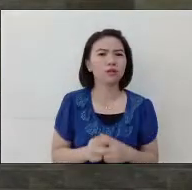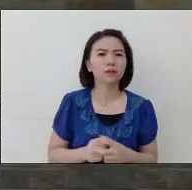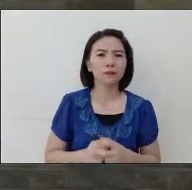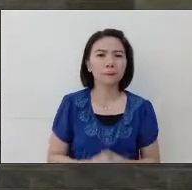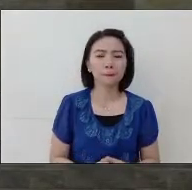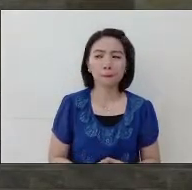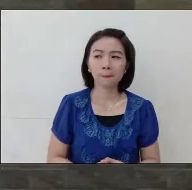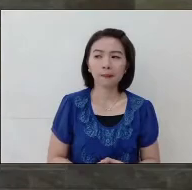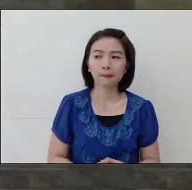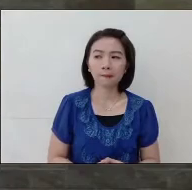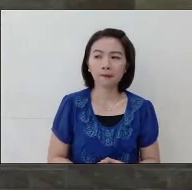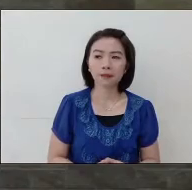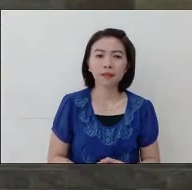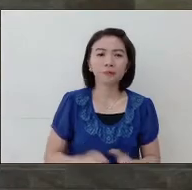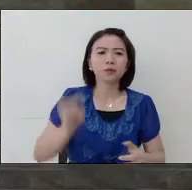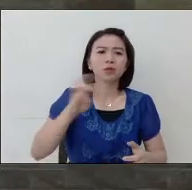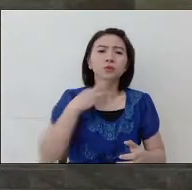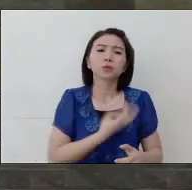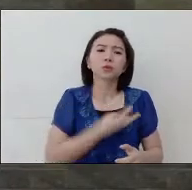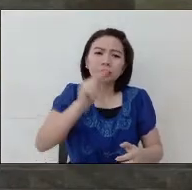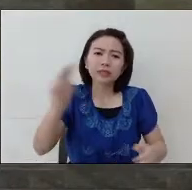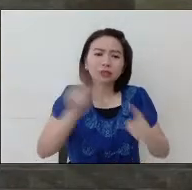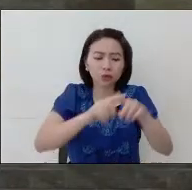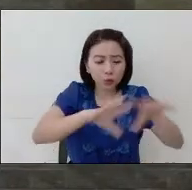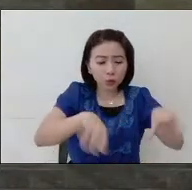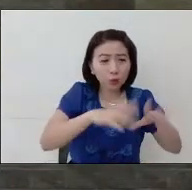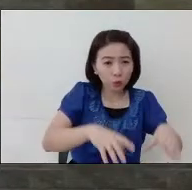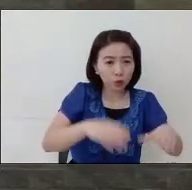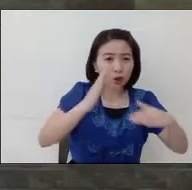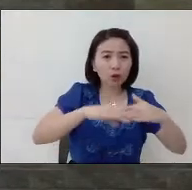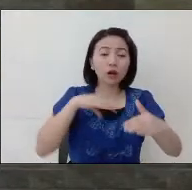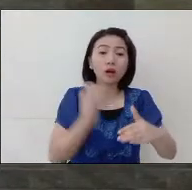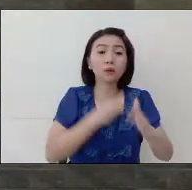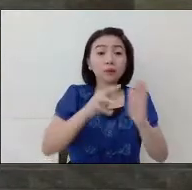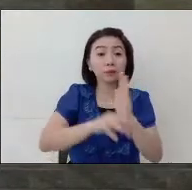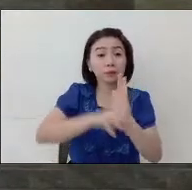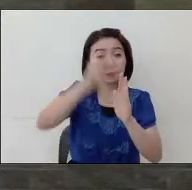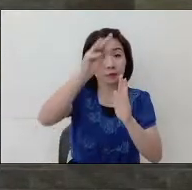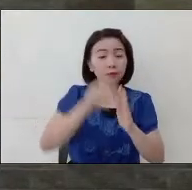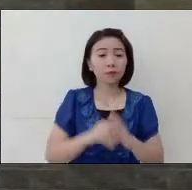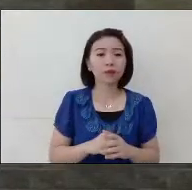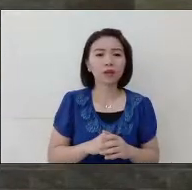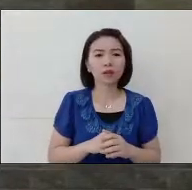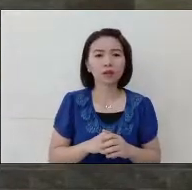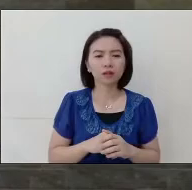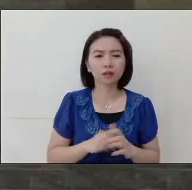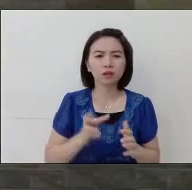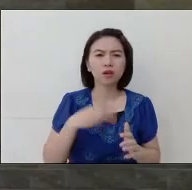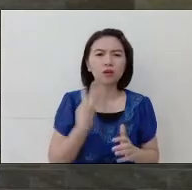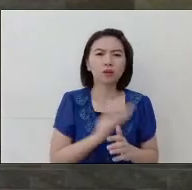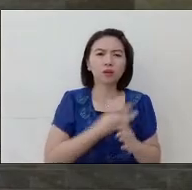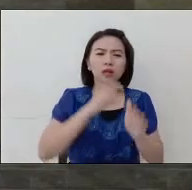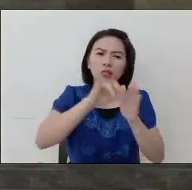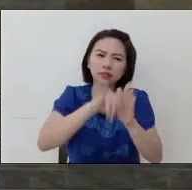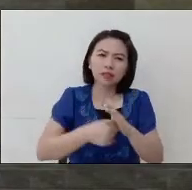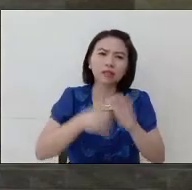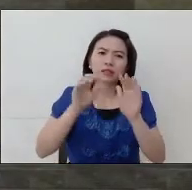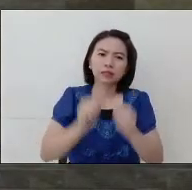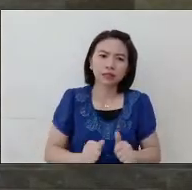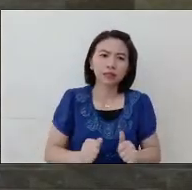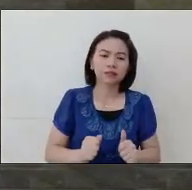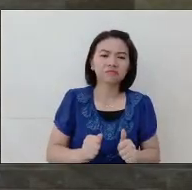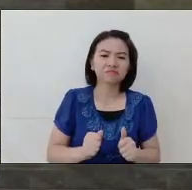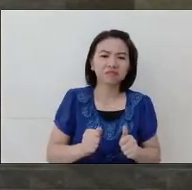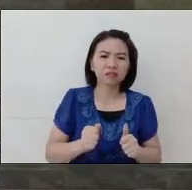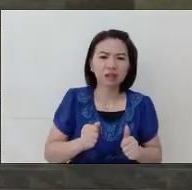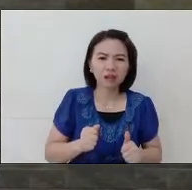Tatrabahuhin mo po yung maturity. Tatrabahuin mo yung maturity. Hindi mo pwedeng gagawin, mga kapatid, na parang pagtanda, ako'y tumanda